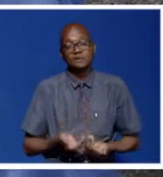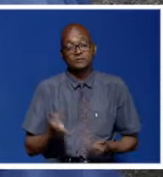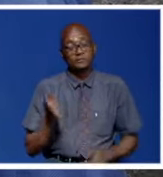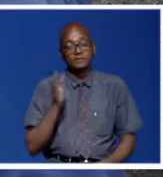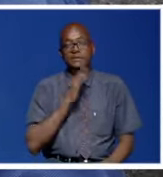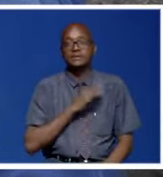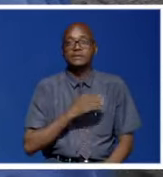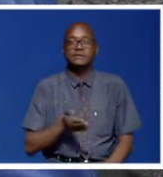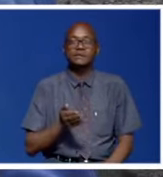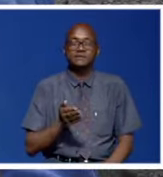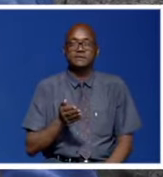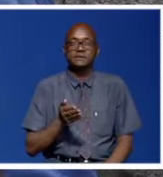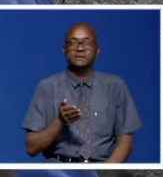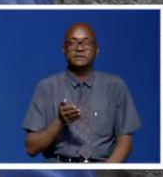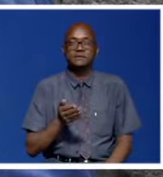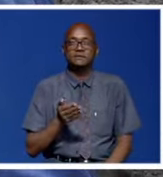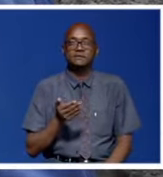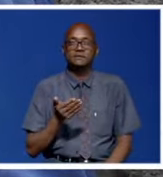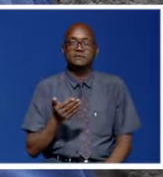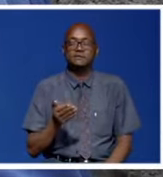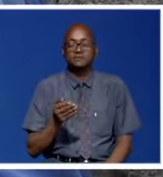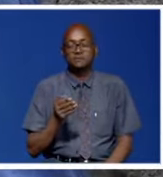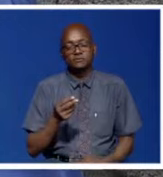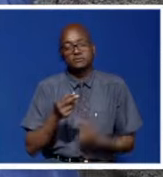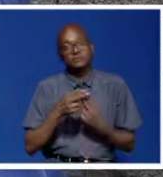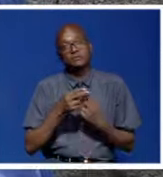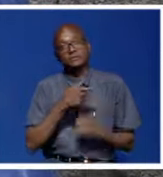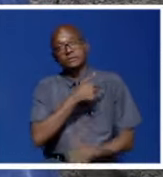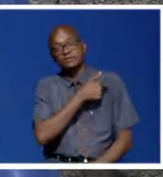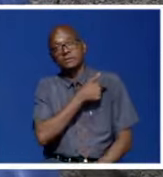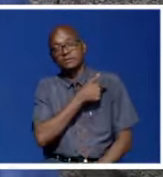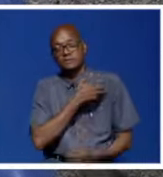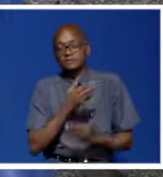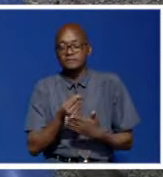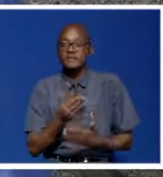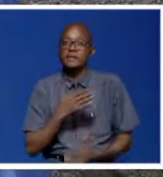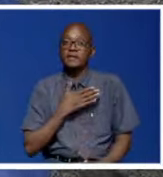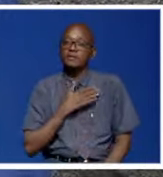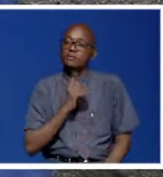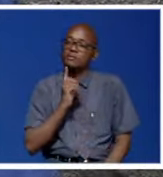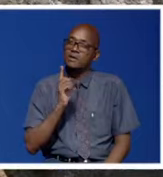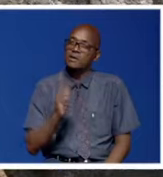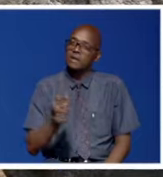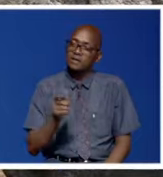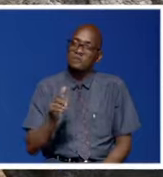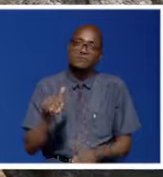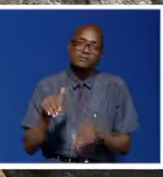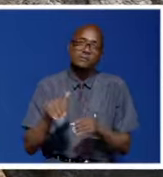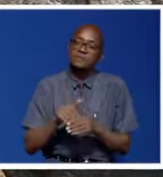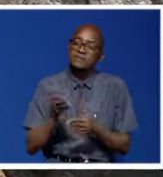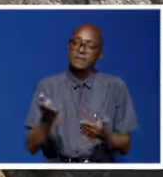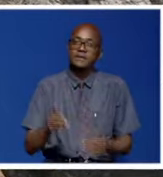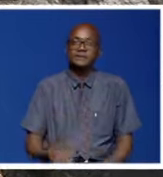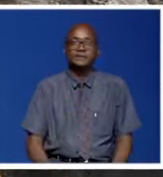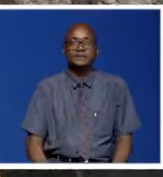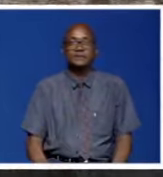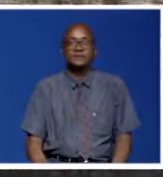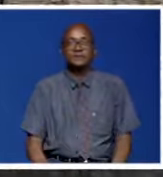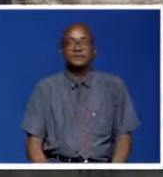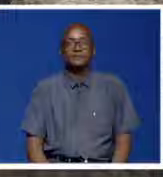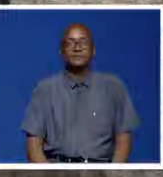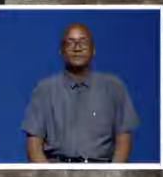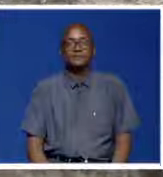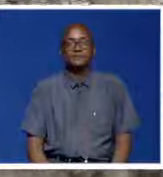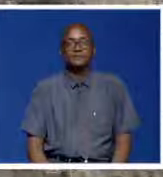kumalizia kuenda mi kutibiwa kwa sababu hela yangu wanayo bima. Kwa kweli maisha sasa hivi ni magumu,